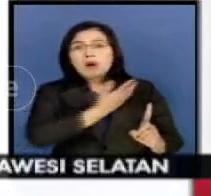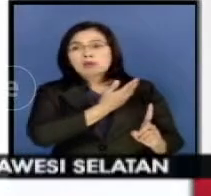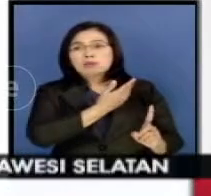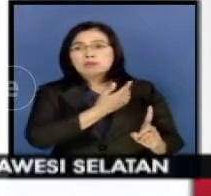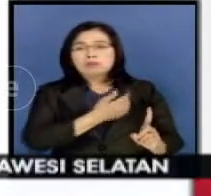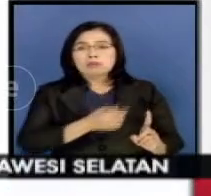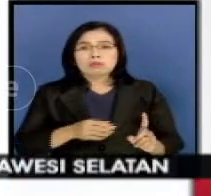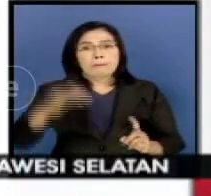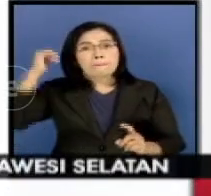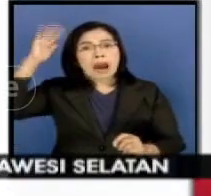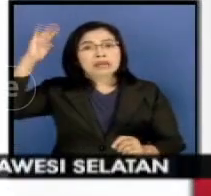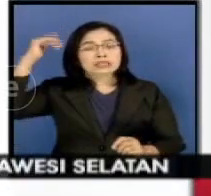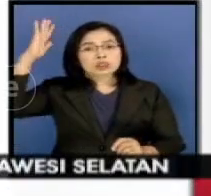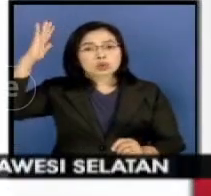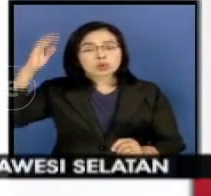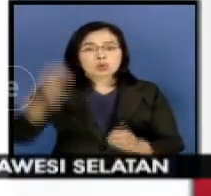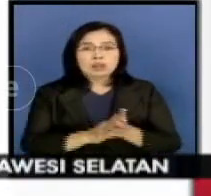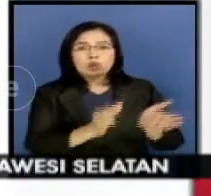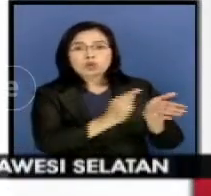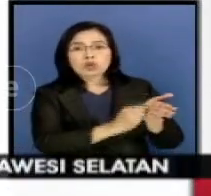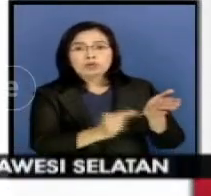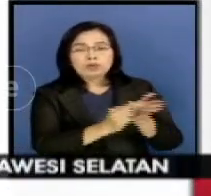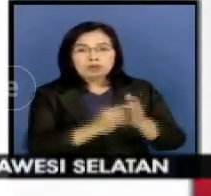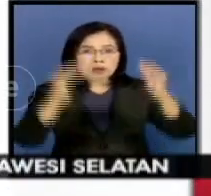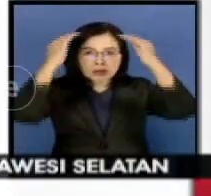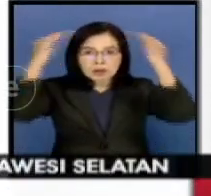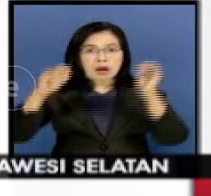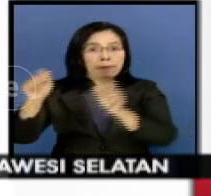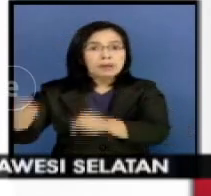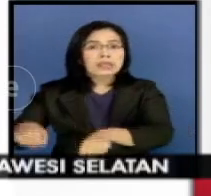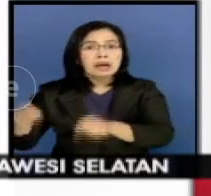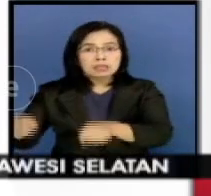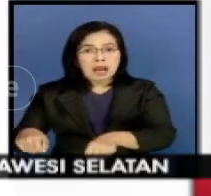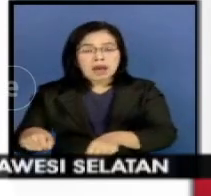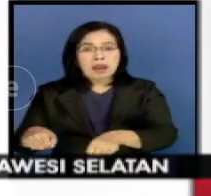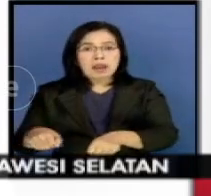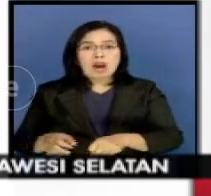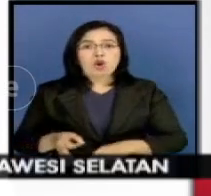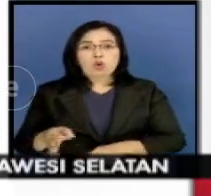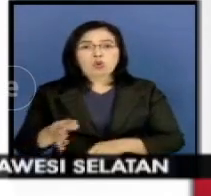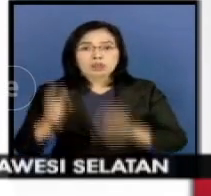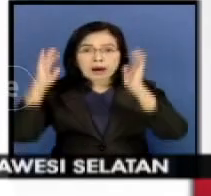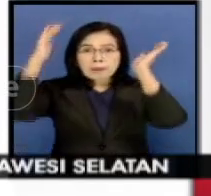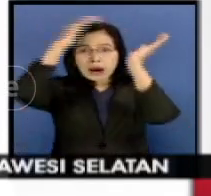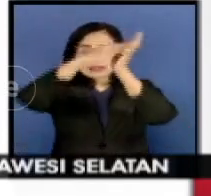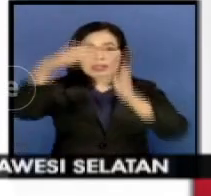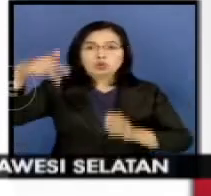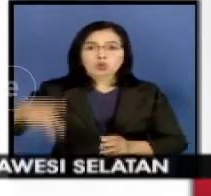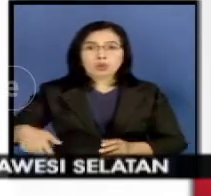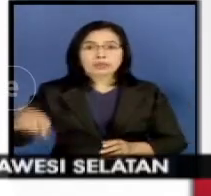seorang mahasiswa dari Fakultas Pertanian di area dalam kampus Universitas Muhammadiyah kota Makassar Sulawesi Selatan